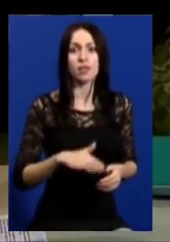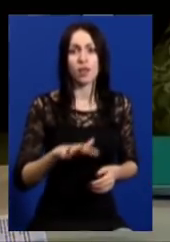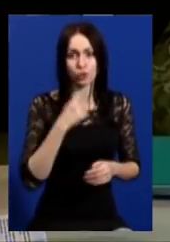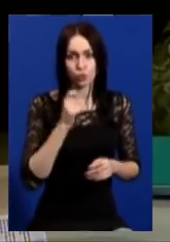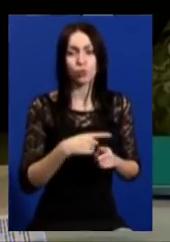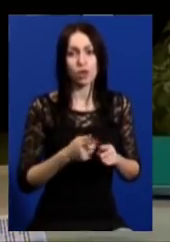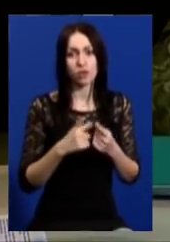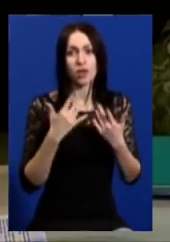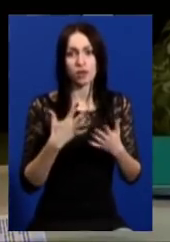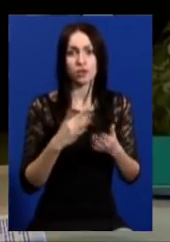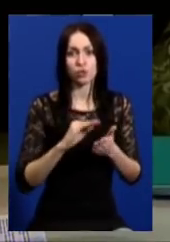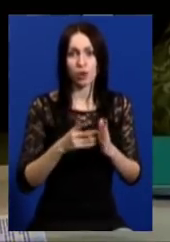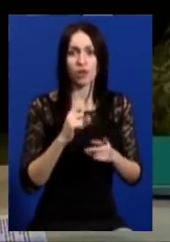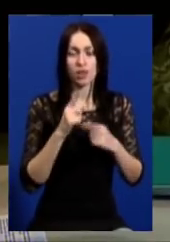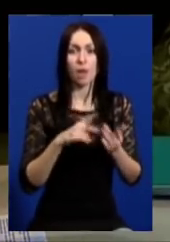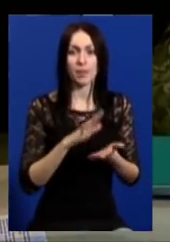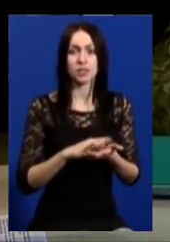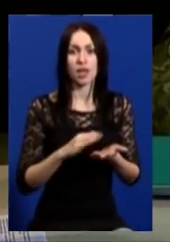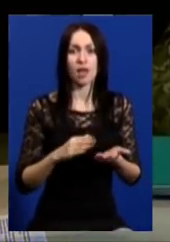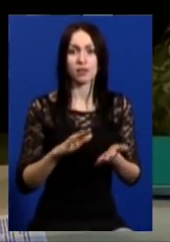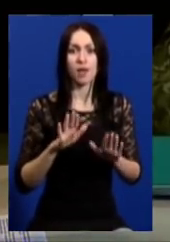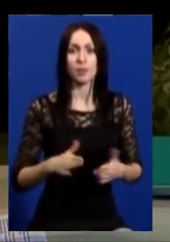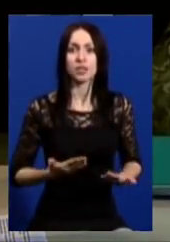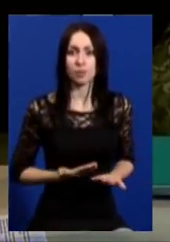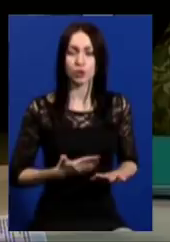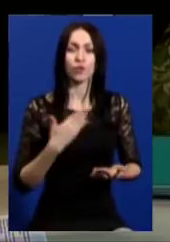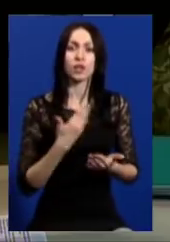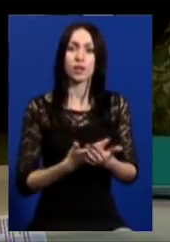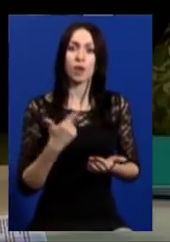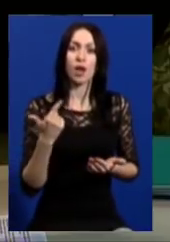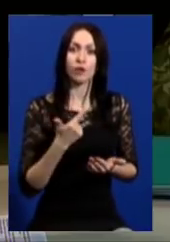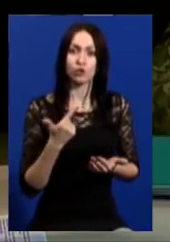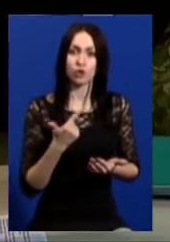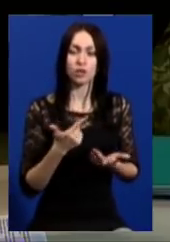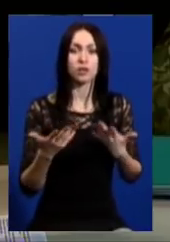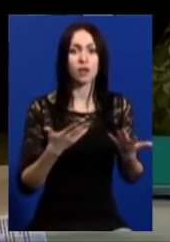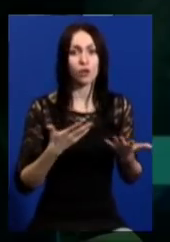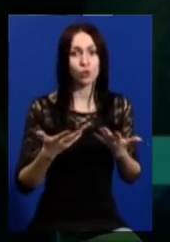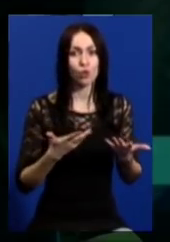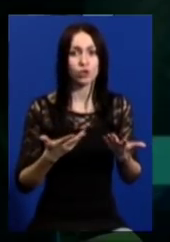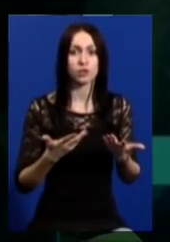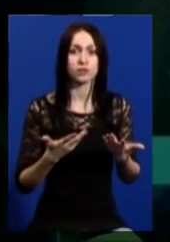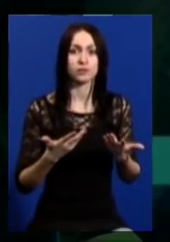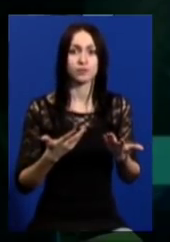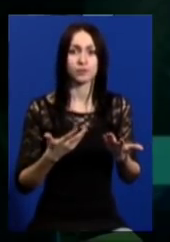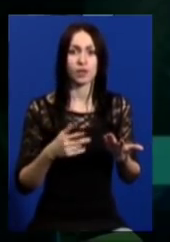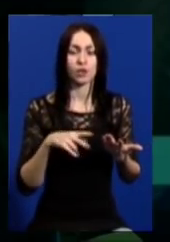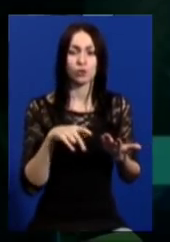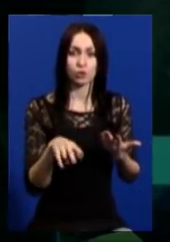це, звичайно, довідка на постійне проживання. Наприклад, громадянин, котрий